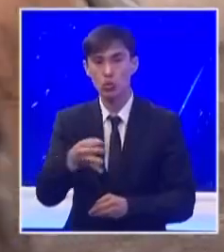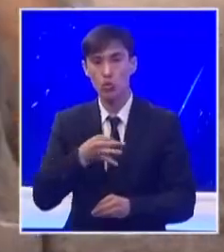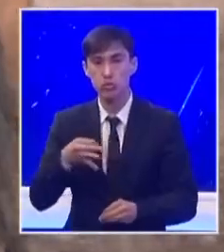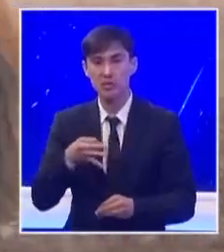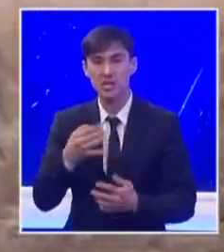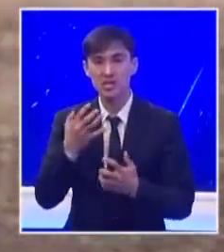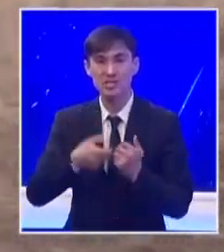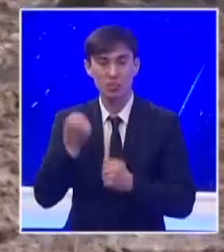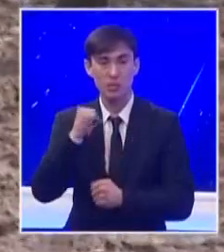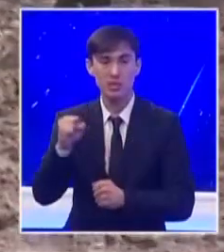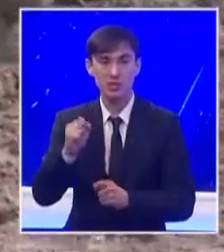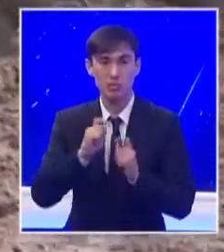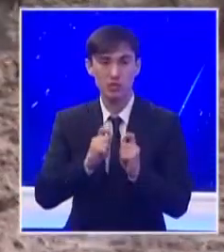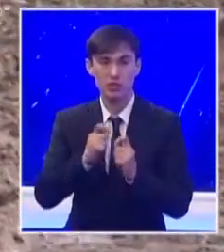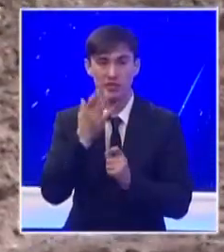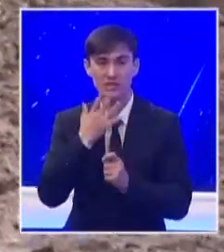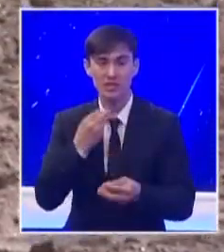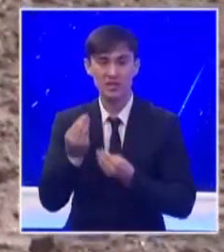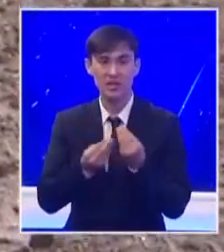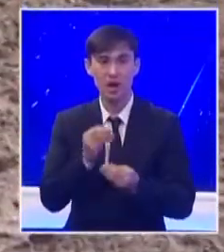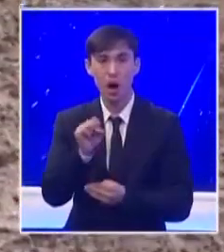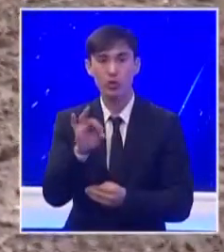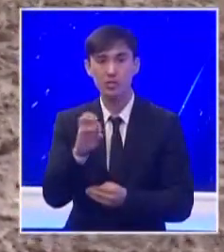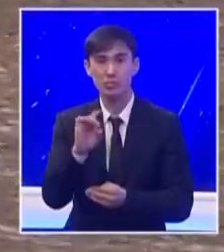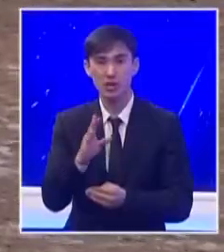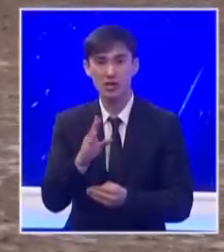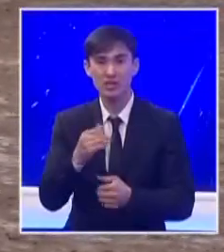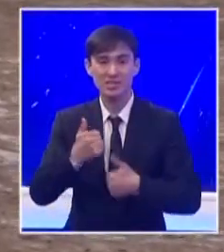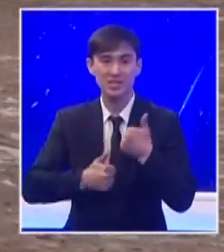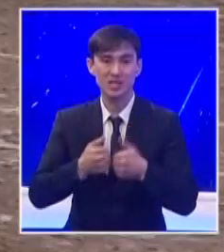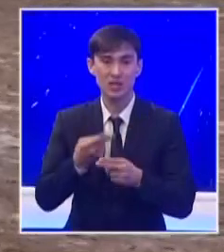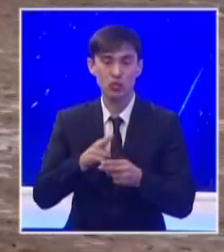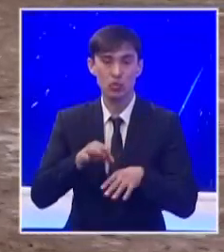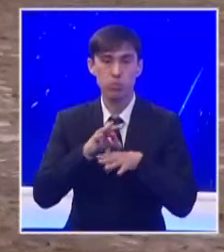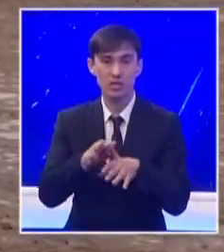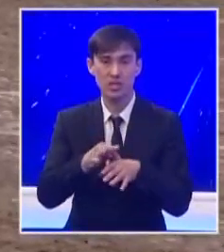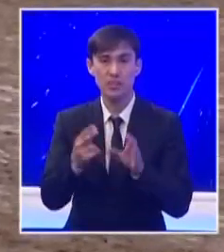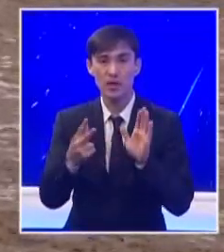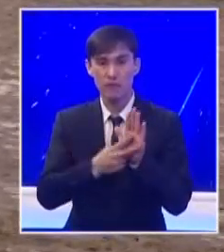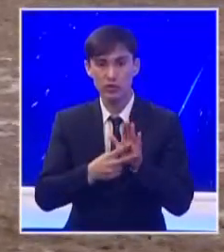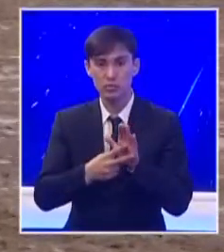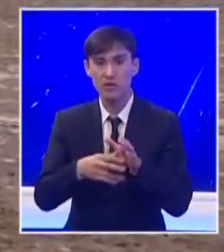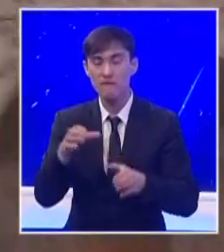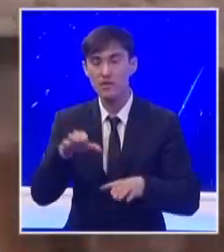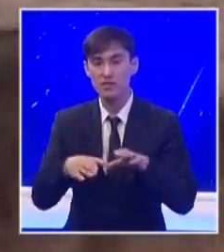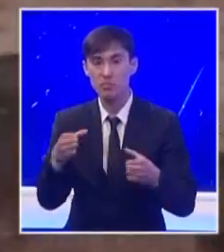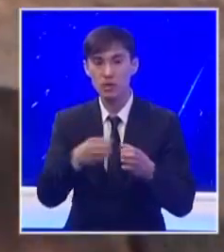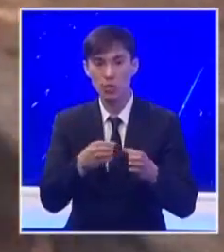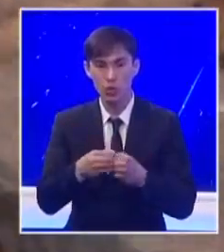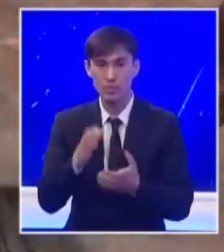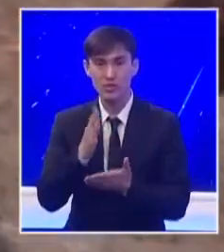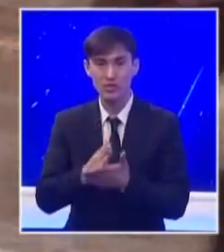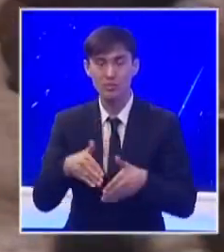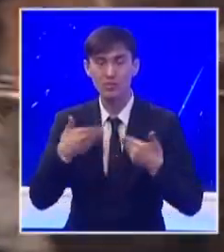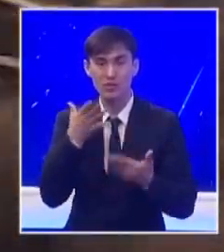Жамбылской области. Среди победителей и призеров национальной игры «Аударыспак», состязания в которой прошли по 8 весовым категориям, есть